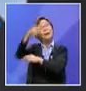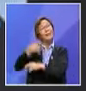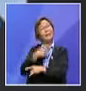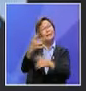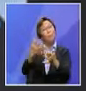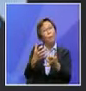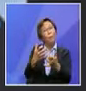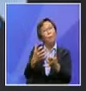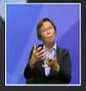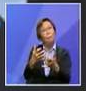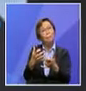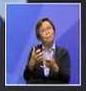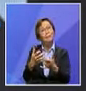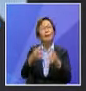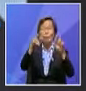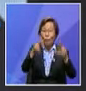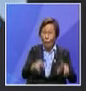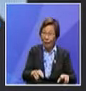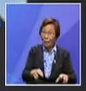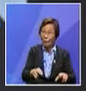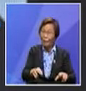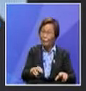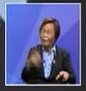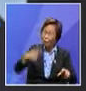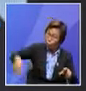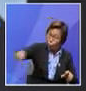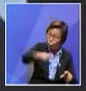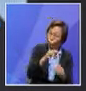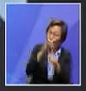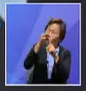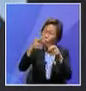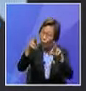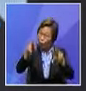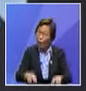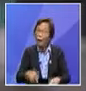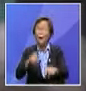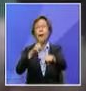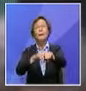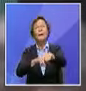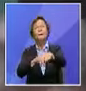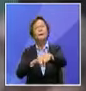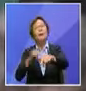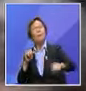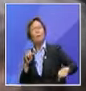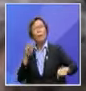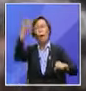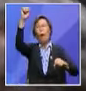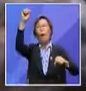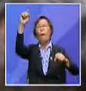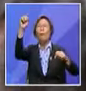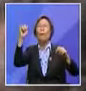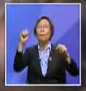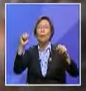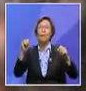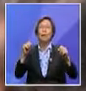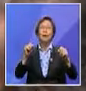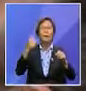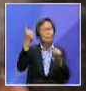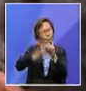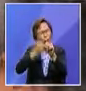nak supaya rakyat terutamanya lah pada musim Hari Kebangsaan Hari Malaysia, kalau boleh pada setiap